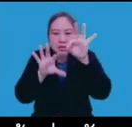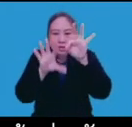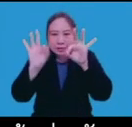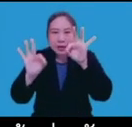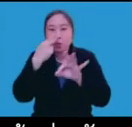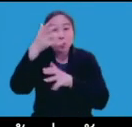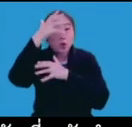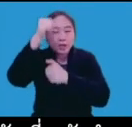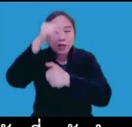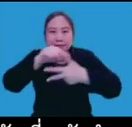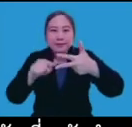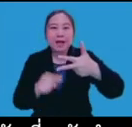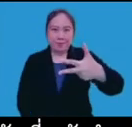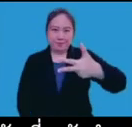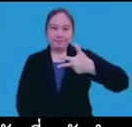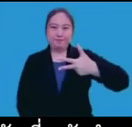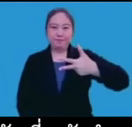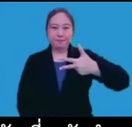ำถามที่น่าสนใจนะครับ